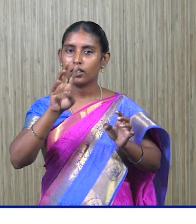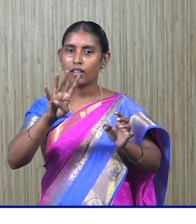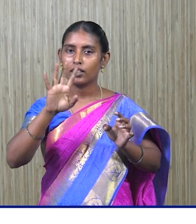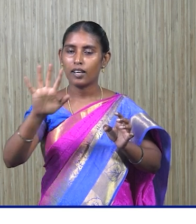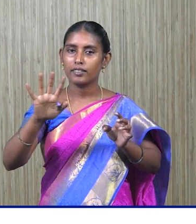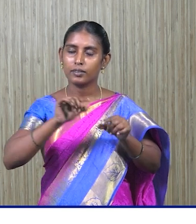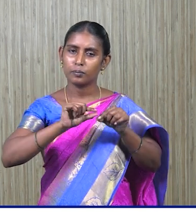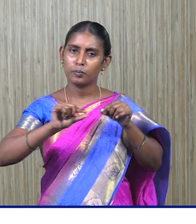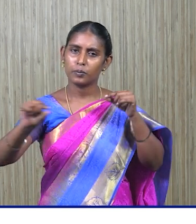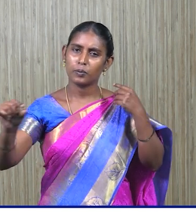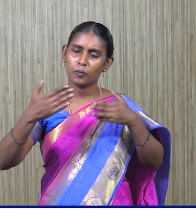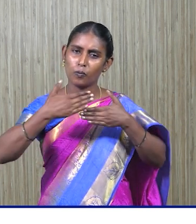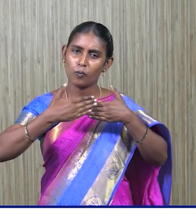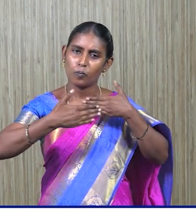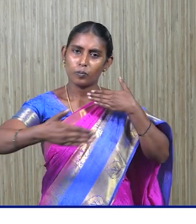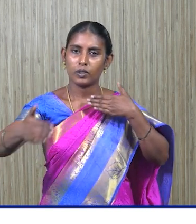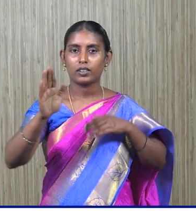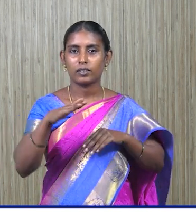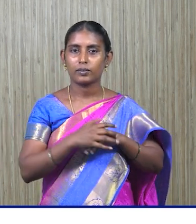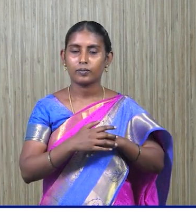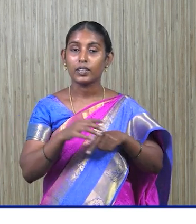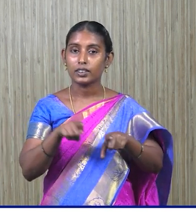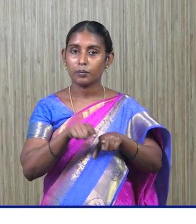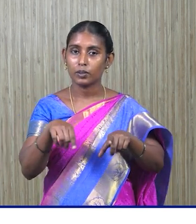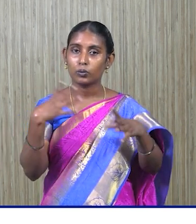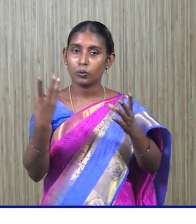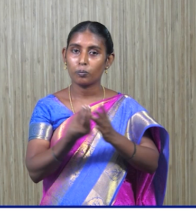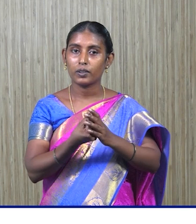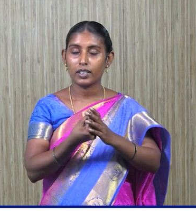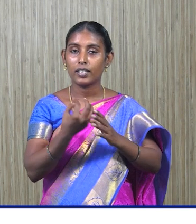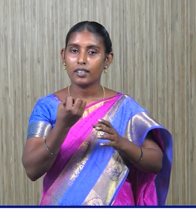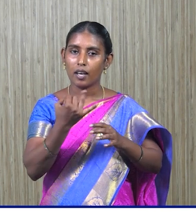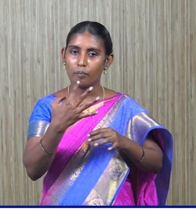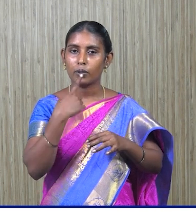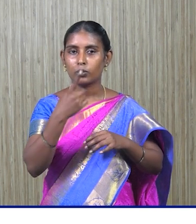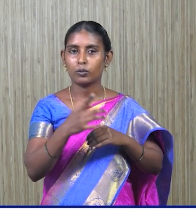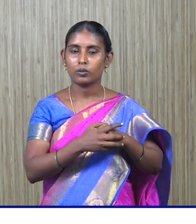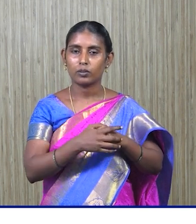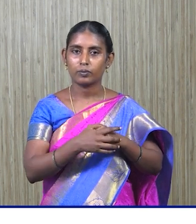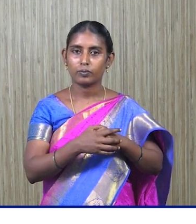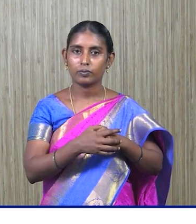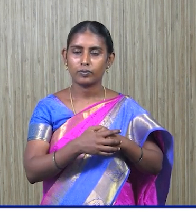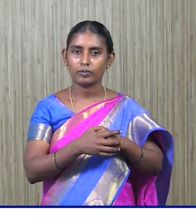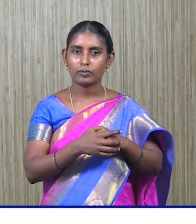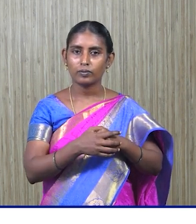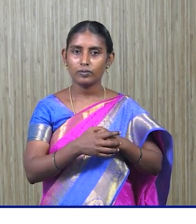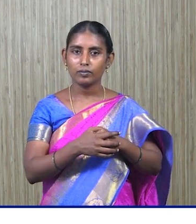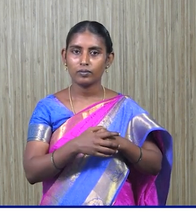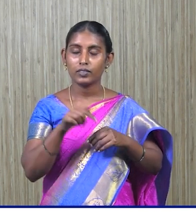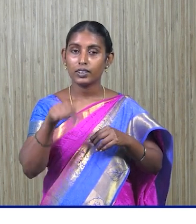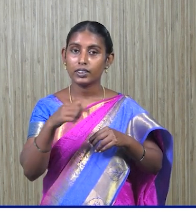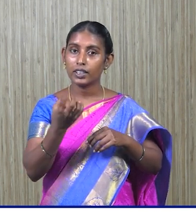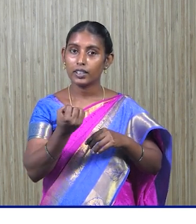1, 2, 3, 4, 5 இப்படி முடிவில்லாமல் சென்று கொண்டே இருக்கும் இந்த தொகுப்பை தான் நாம் இயல் எண்கள் என்று கூறுகின்றோம். சரி,